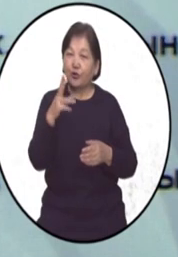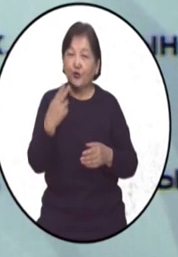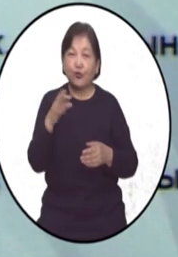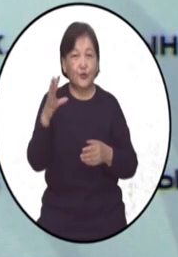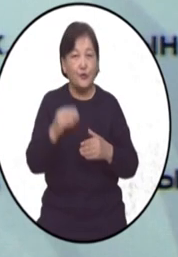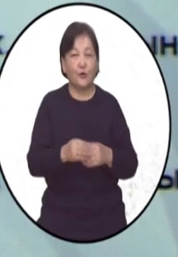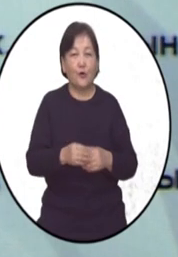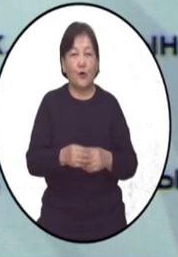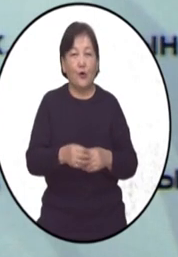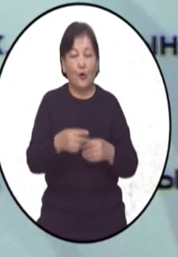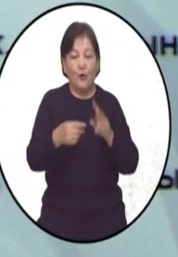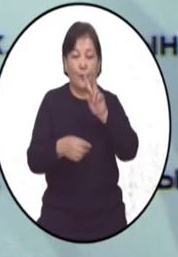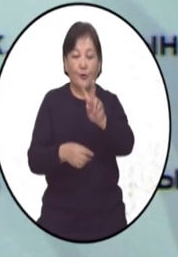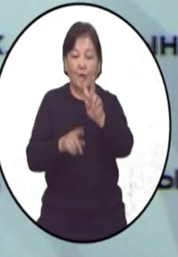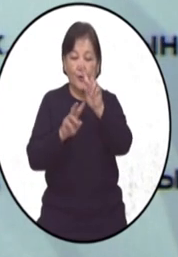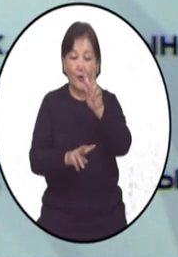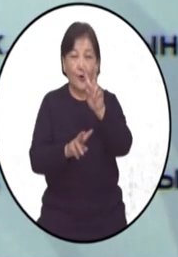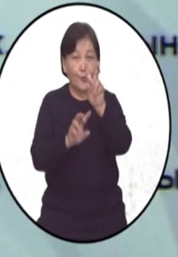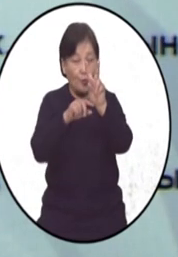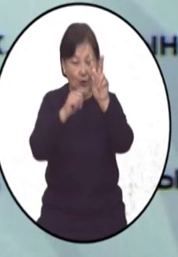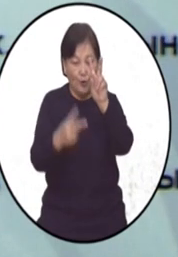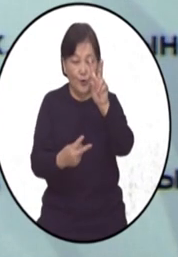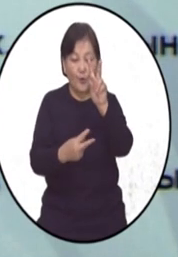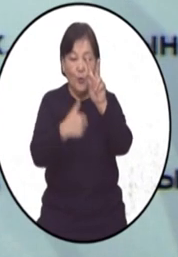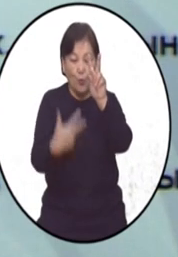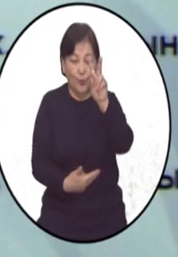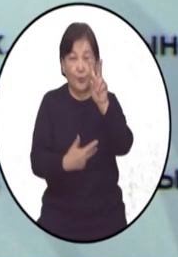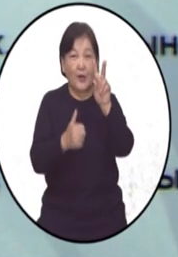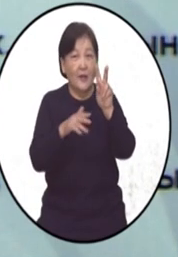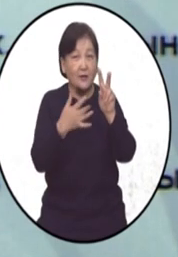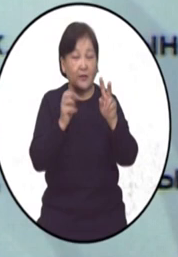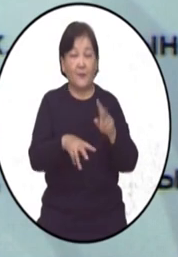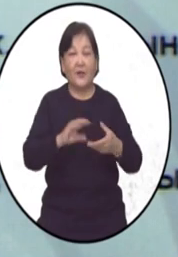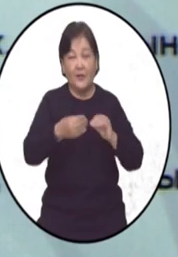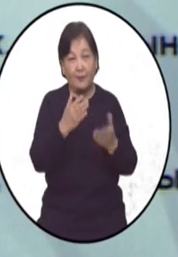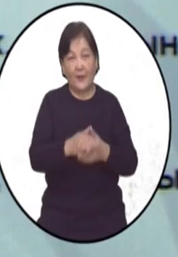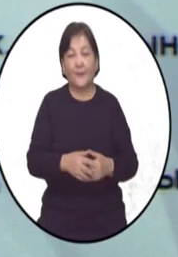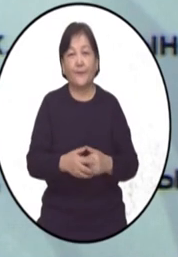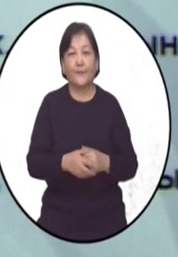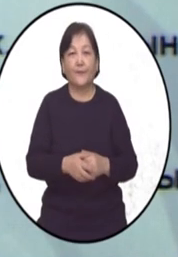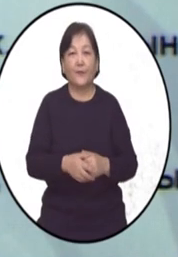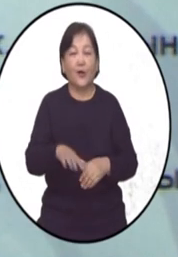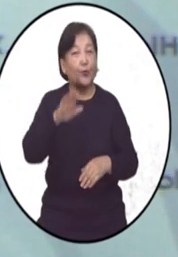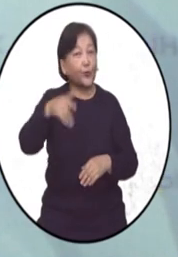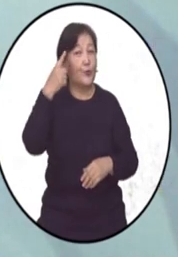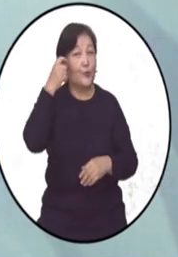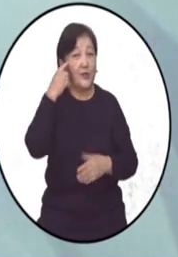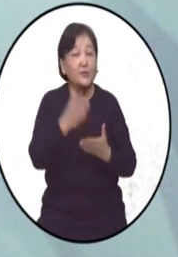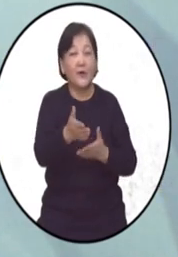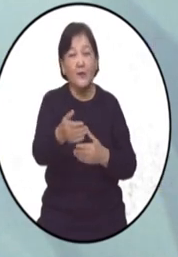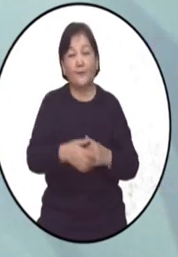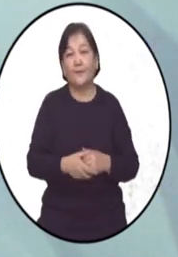хувьд 2-3 дугаар алхмуудыг давтан гүйцэтгэн. За энэ бол давталттай алгоритмаар хийгддэг байгаа. За энийг бол хүүхдүүд маань сайн мэддэж байгаа